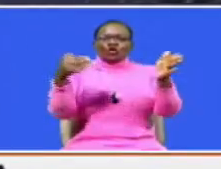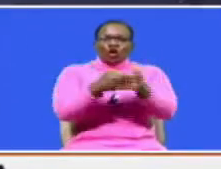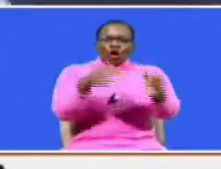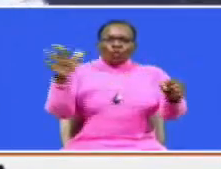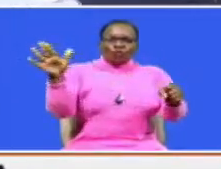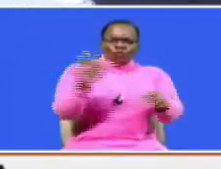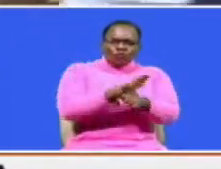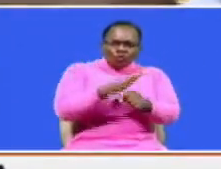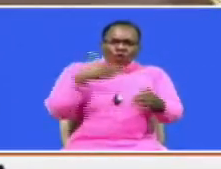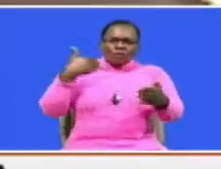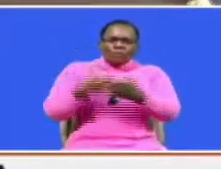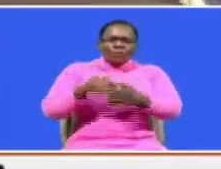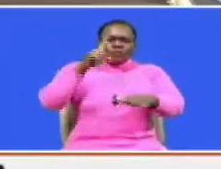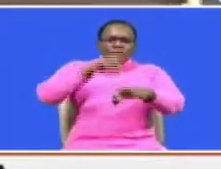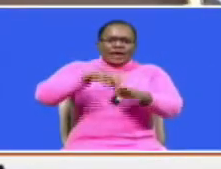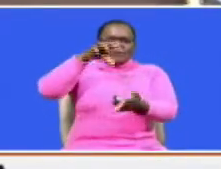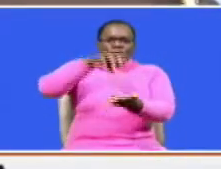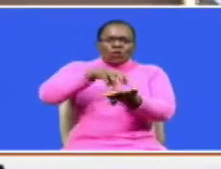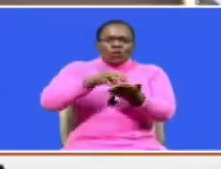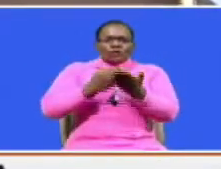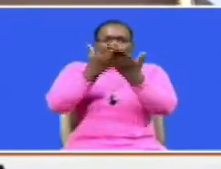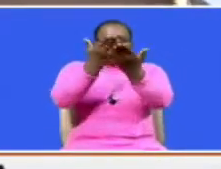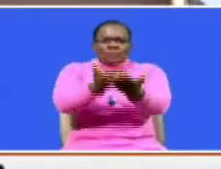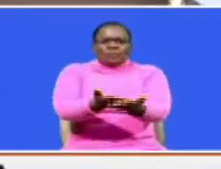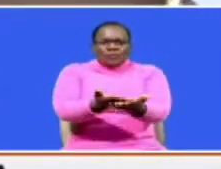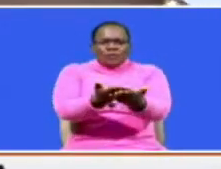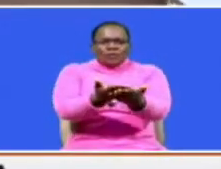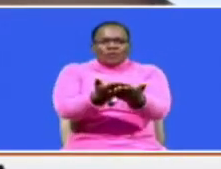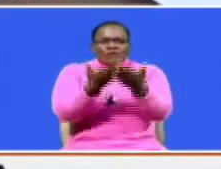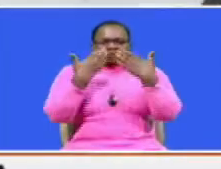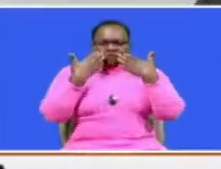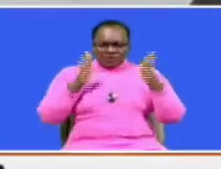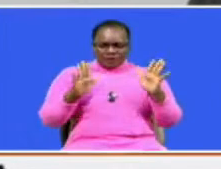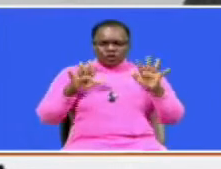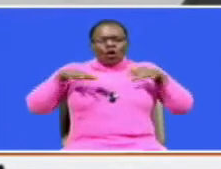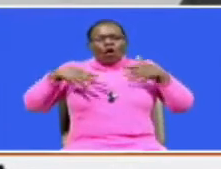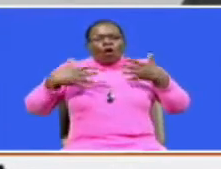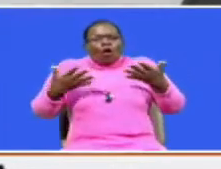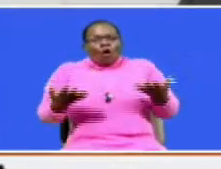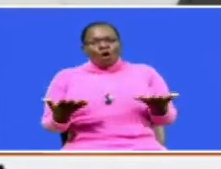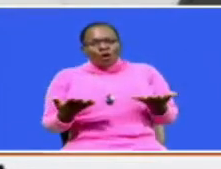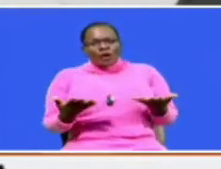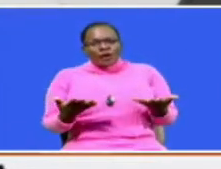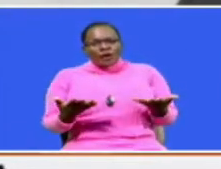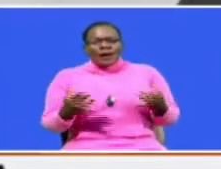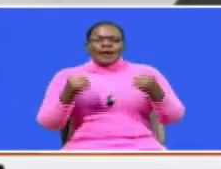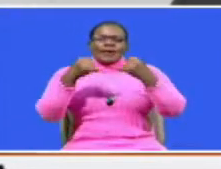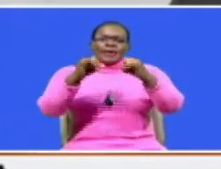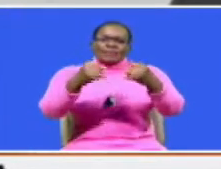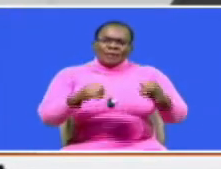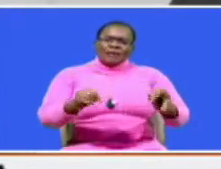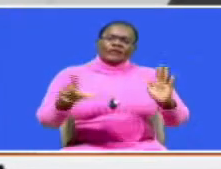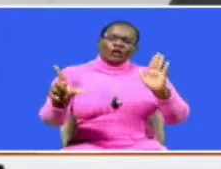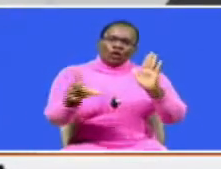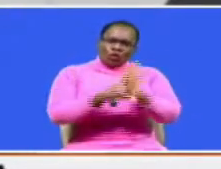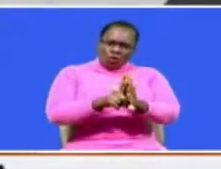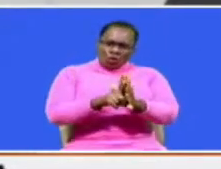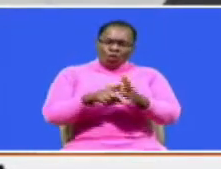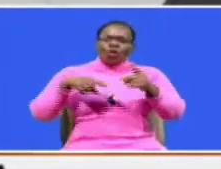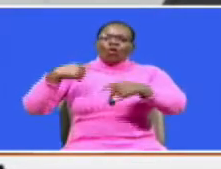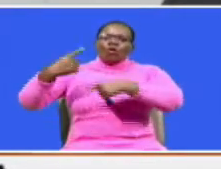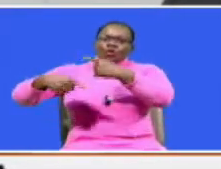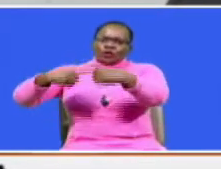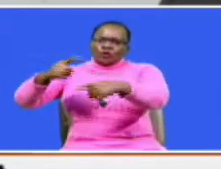kabisa hadi pale kesi iliyowasilishwa na kina Mtata itafika tamati, au iwapo utekelezwaji wa sheria hiyo